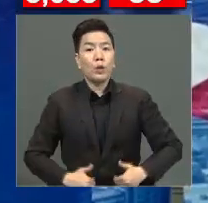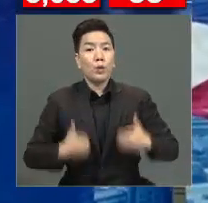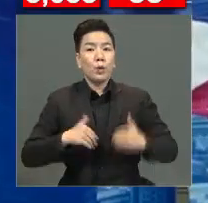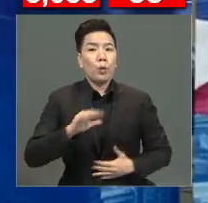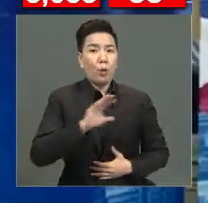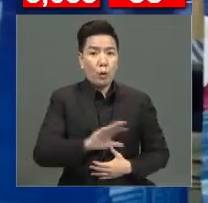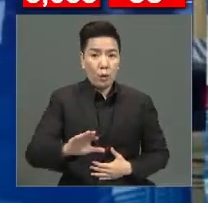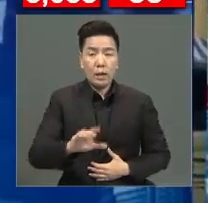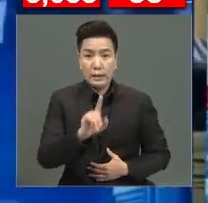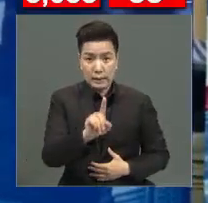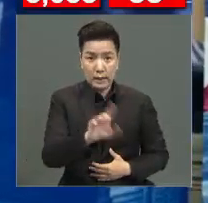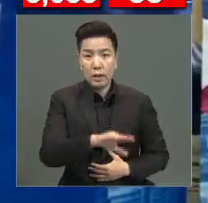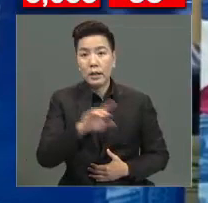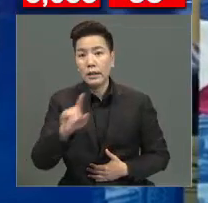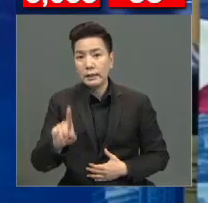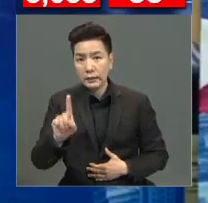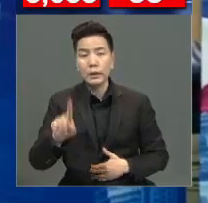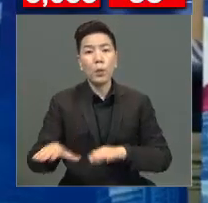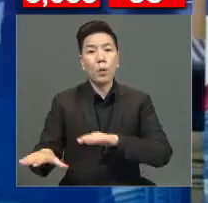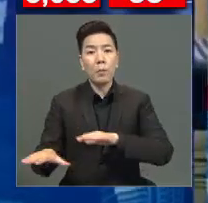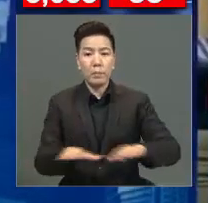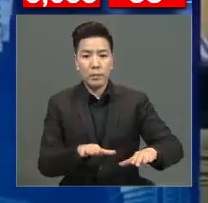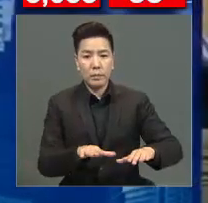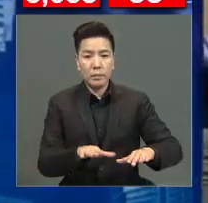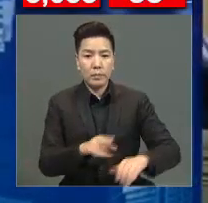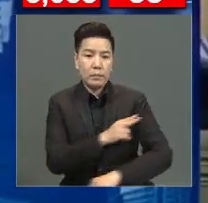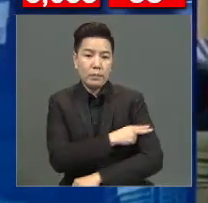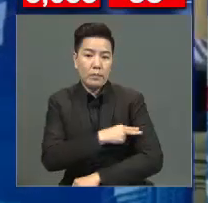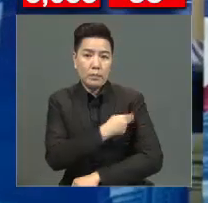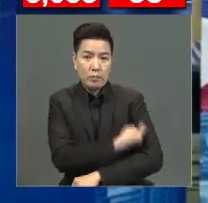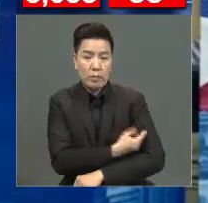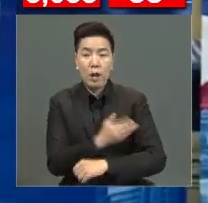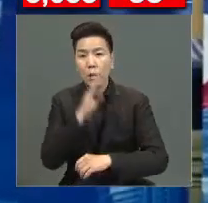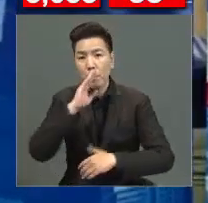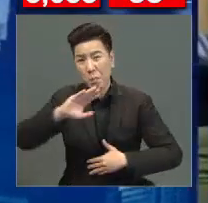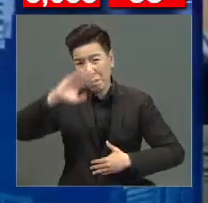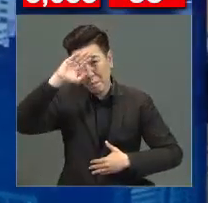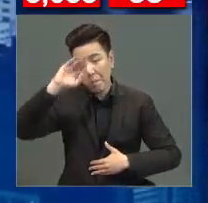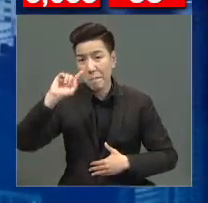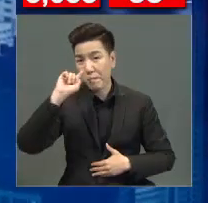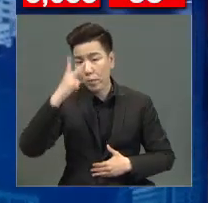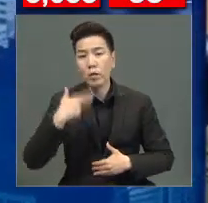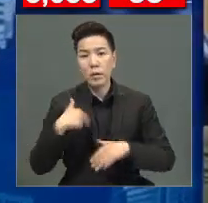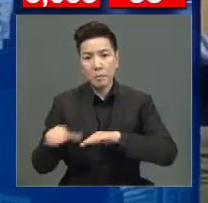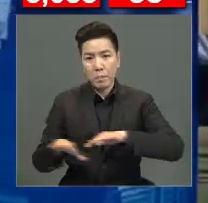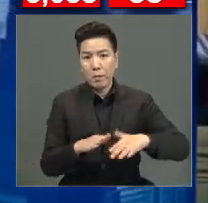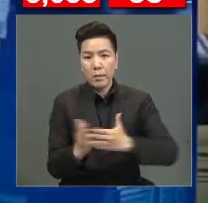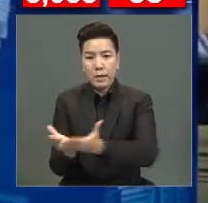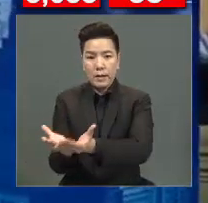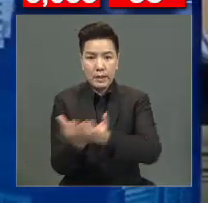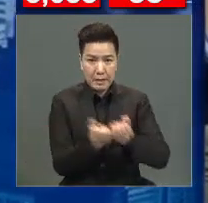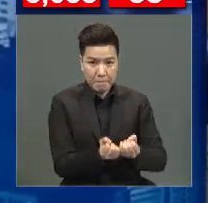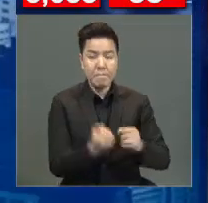งในประการหนึ่งคือมาตรการความรู้ของโลกสาธารณของเราที่จะรองรับหากมีสถานการณ์เกิดขึ้นเราต้องมาตรการรองรับ